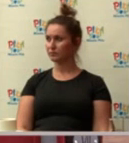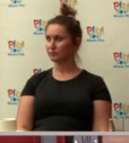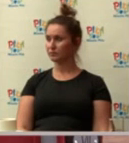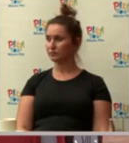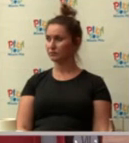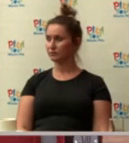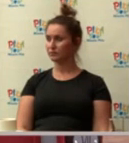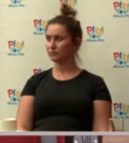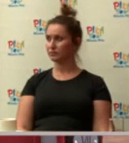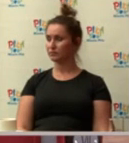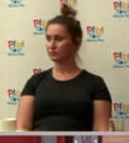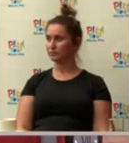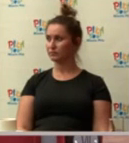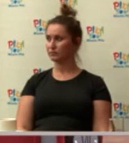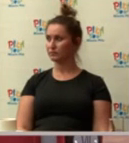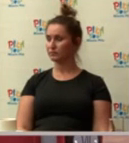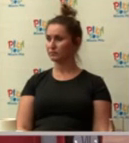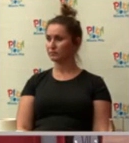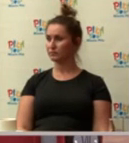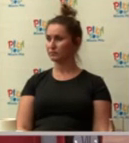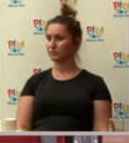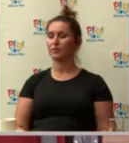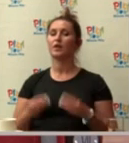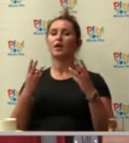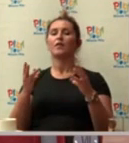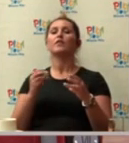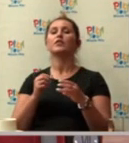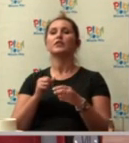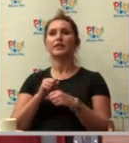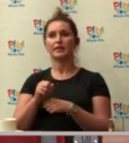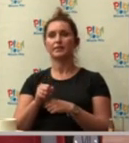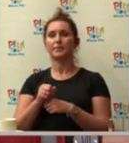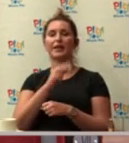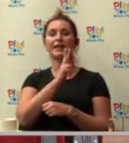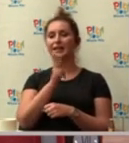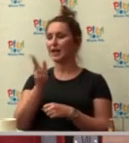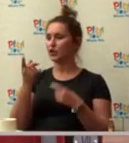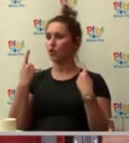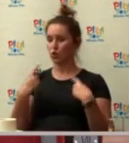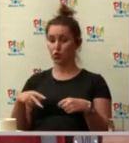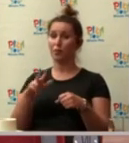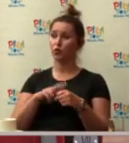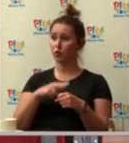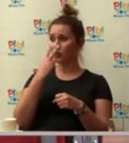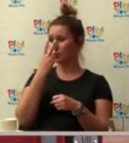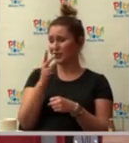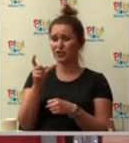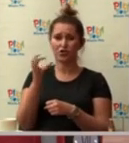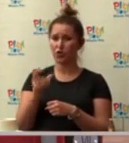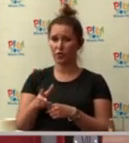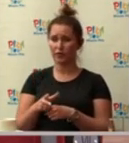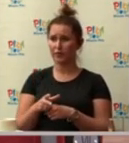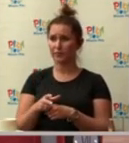rzecz w działalności Straży Miejskiej. Każda osoba, która cokolwiek zauważy, strażnik, który